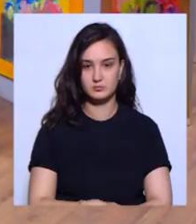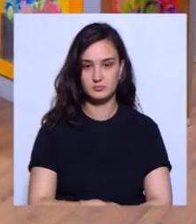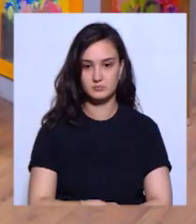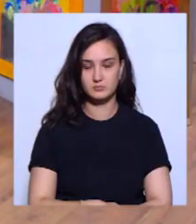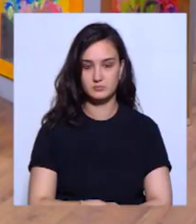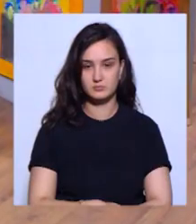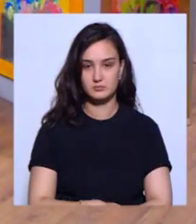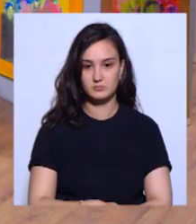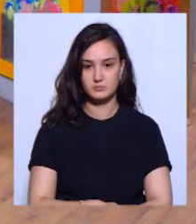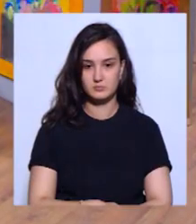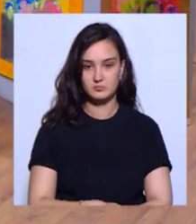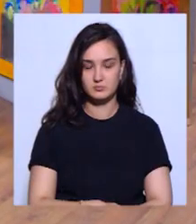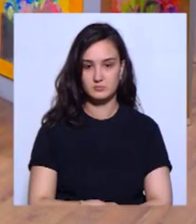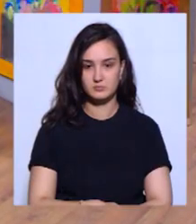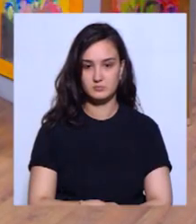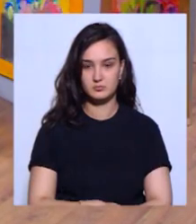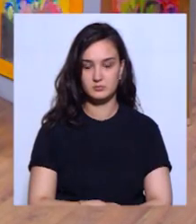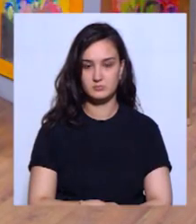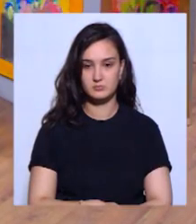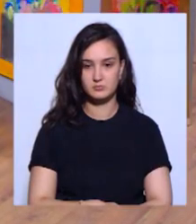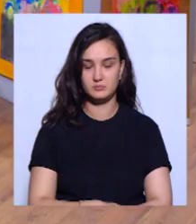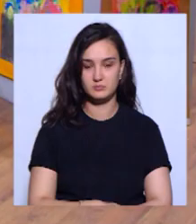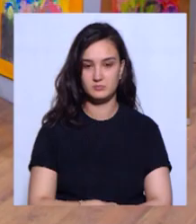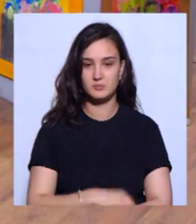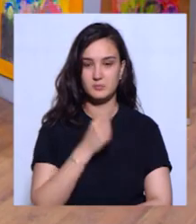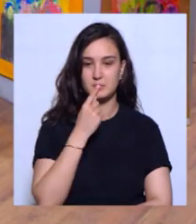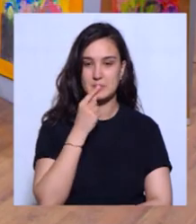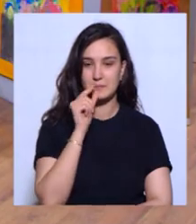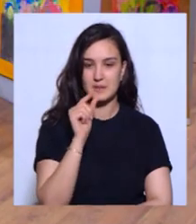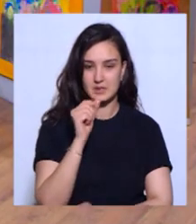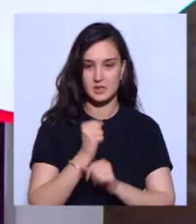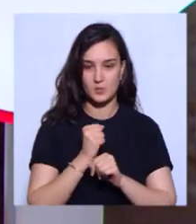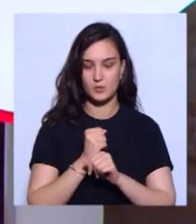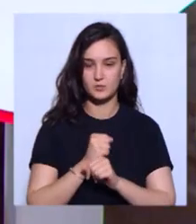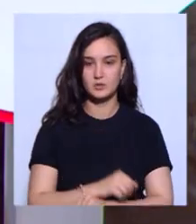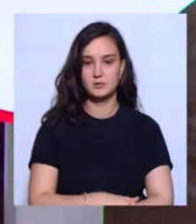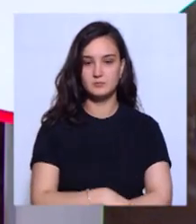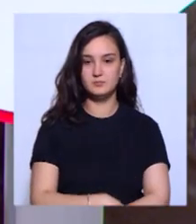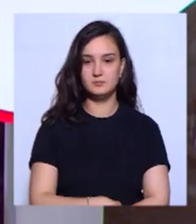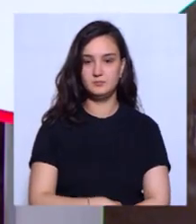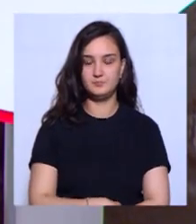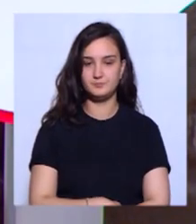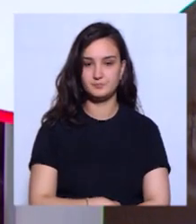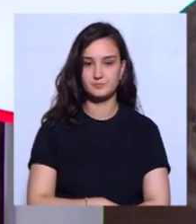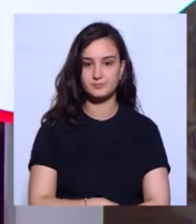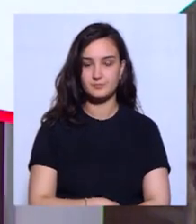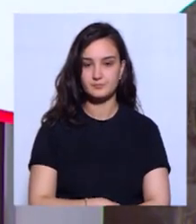აი პატარა პირები. ესეთ ერთი პირი გავაკეთოთ და ვაკაც.